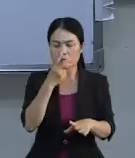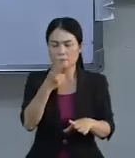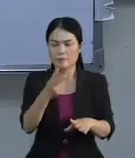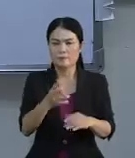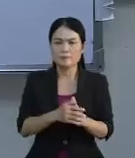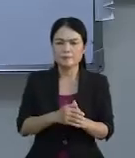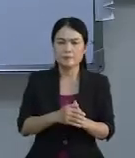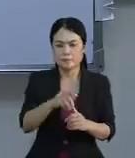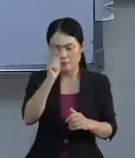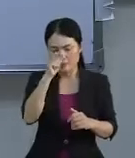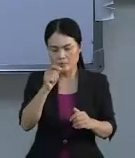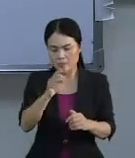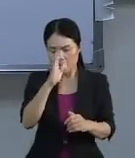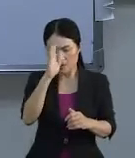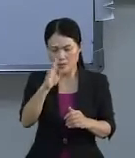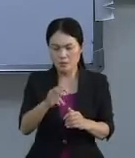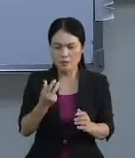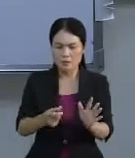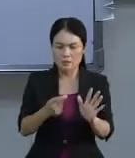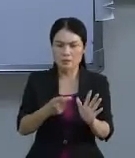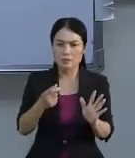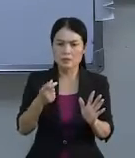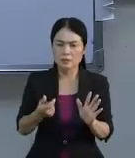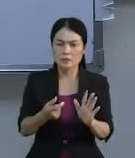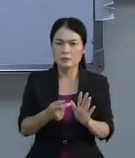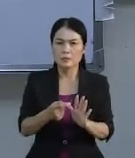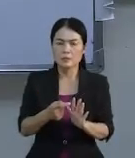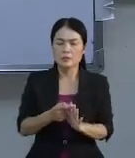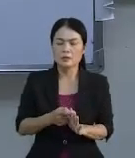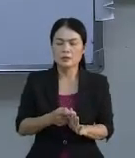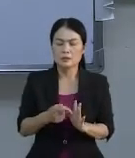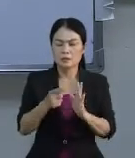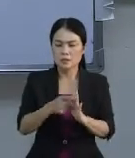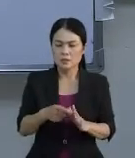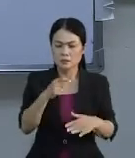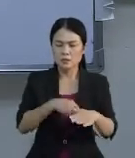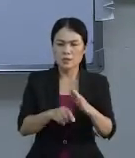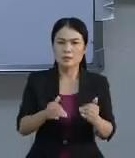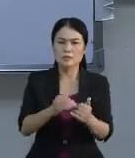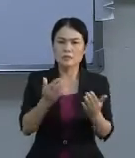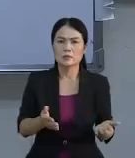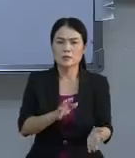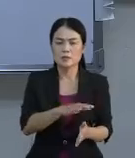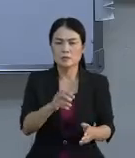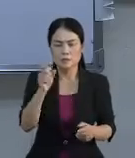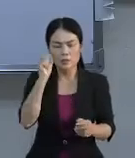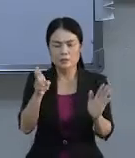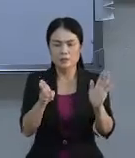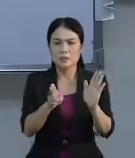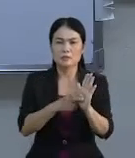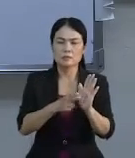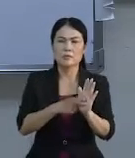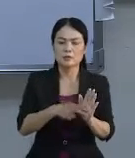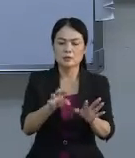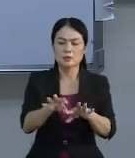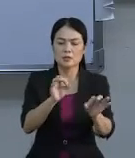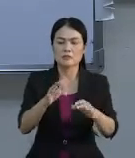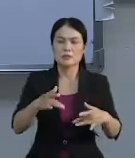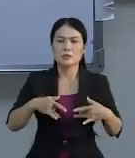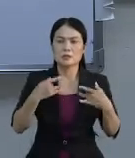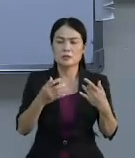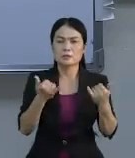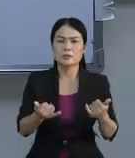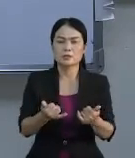លឃើញថារឿងចិត្តាថាដូនឹងកើតឡើងយ៉ាងម៉េចខ្លះហើយបាទអរគុណលោកគ្រូសង្ឃឹមថាបងប្អូននឹងយល់ច្បាស់អំពីការស្រង់ព្រឹត្តិ